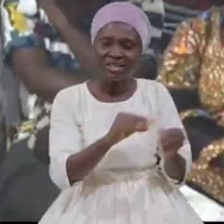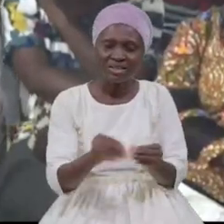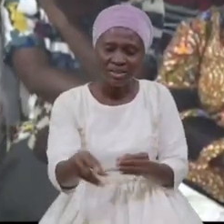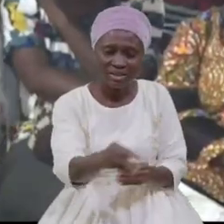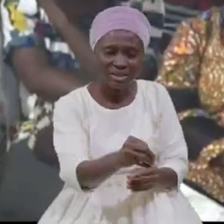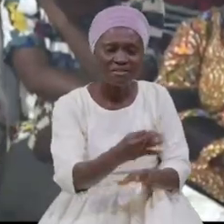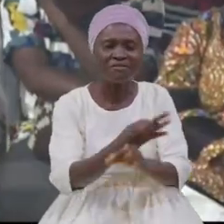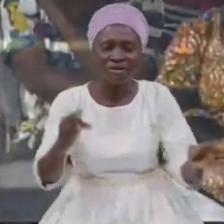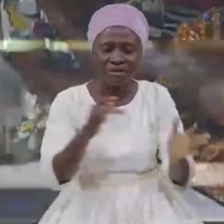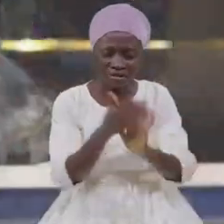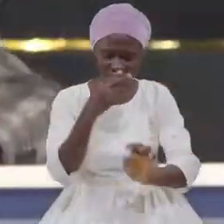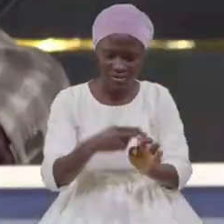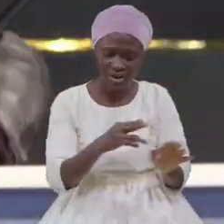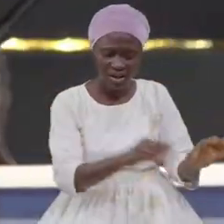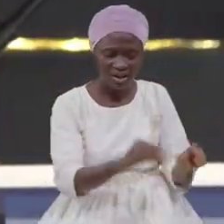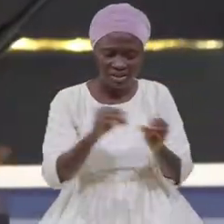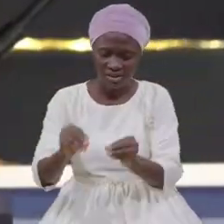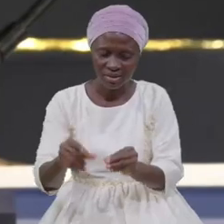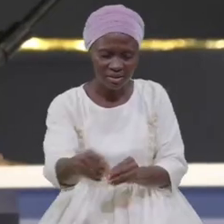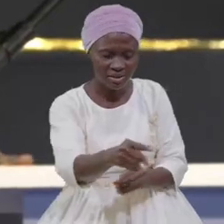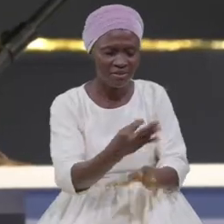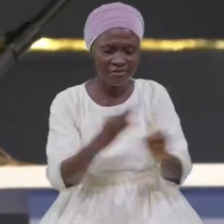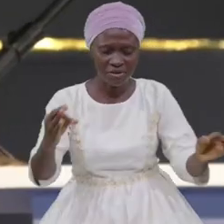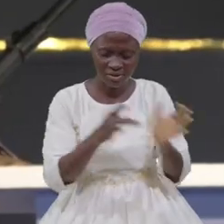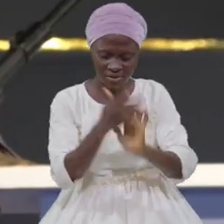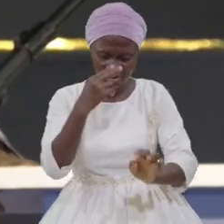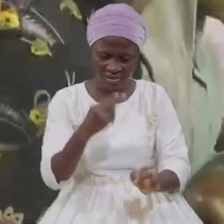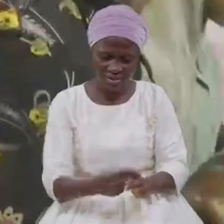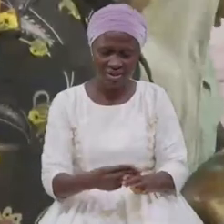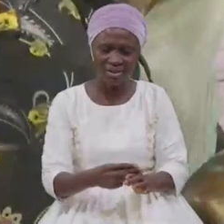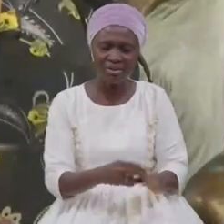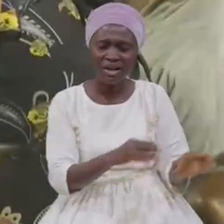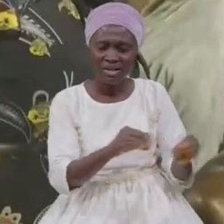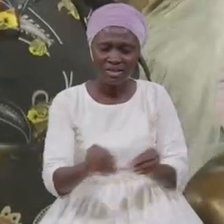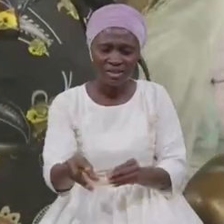Affranchis-les. Affranchis-les. Affranchis-les.